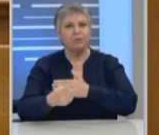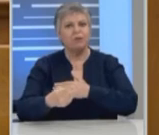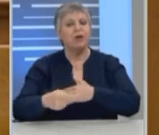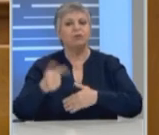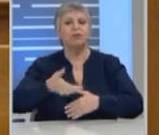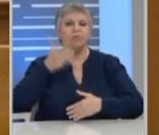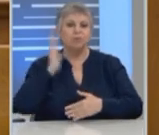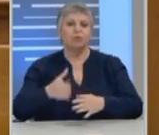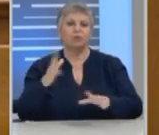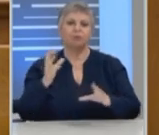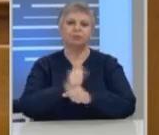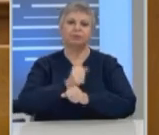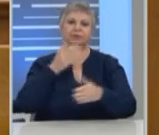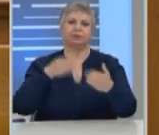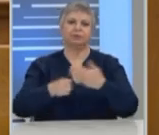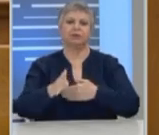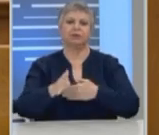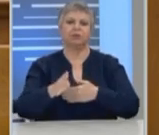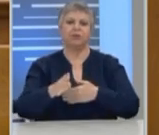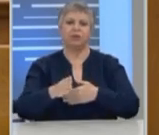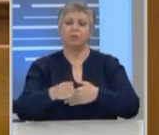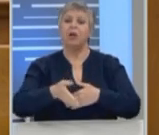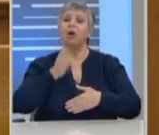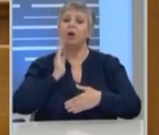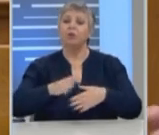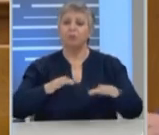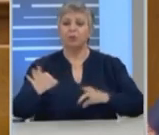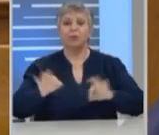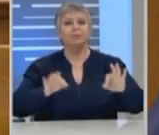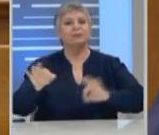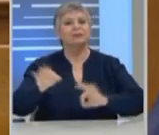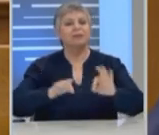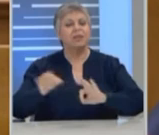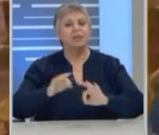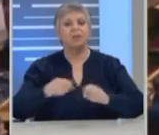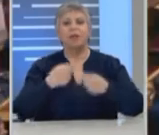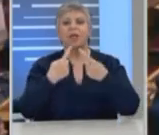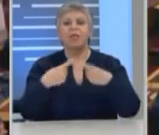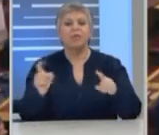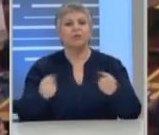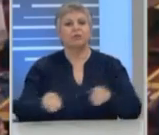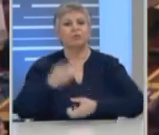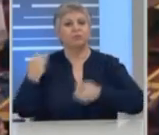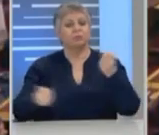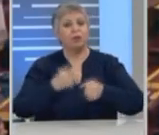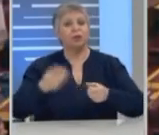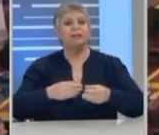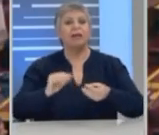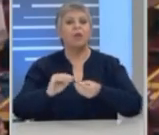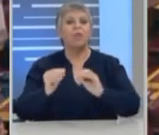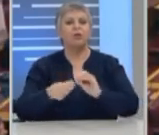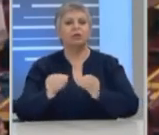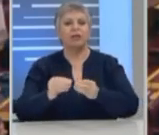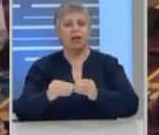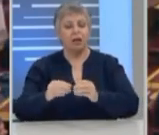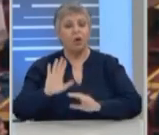εξόδου, αλλά και η δυνατότητα να σχεδιάσουμε και να οικοδομήσουμε ένα διαφορετικό οικονομικό, παραγωγικό και κοινωνικό μοντέλο από αυτό που μας